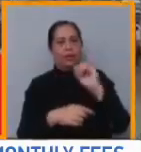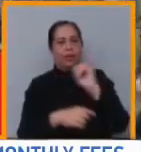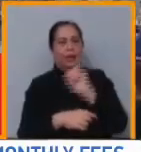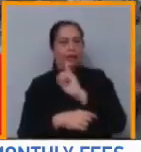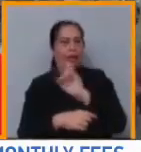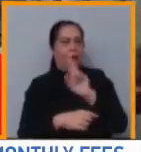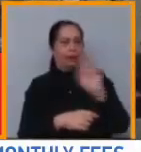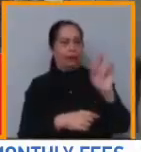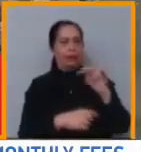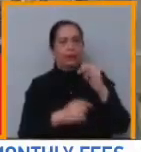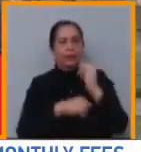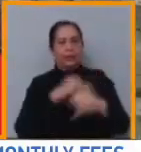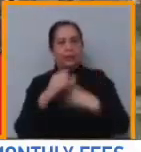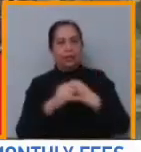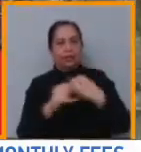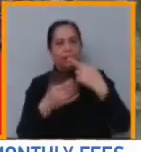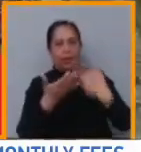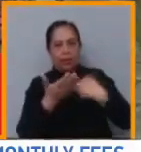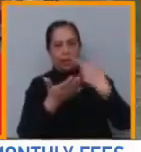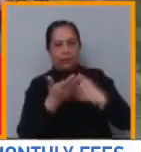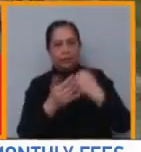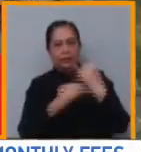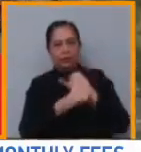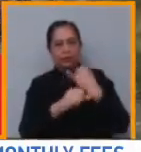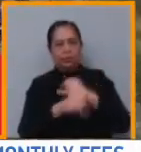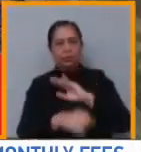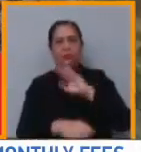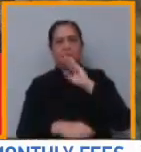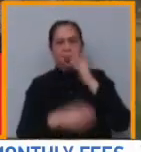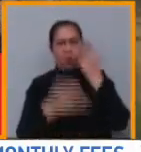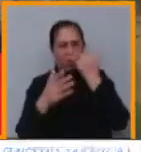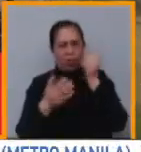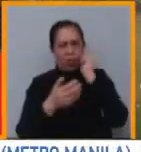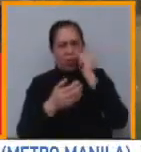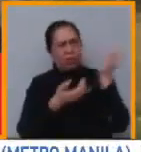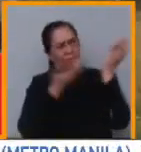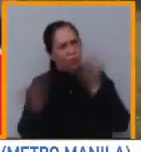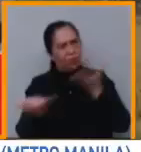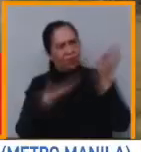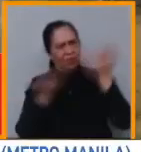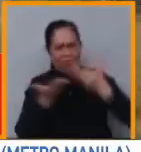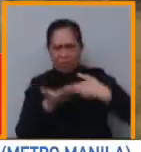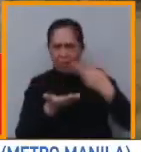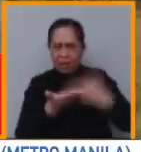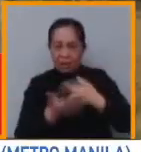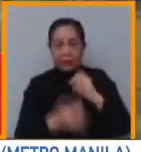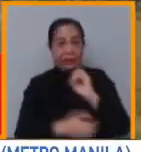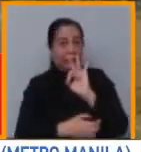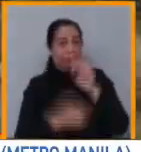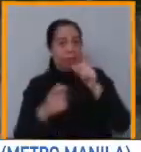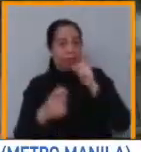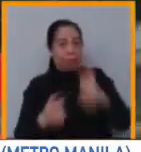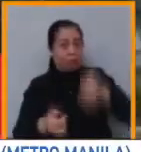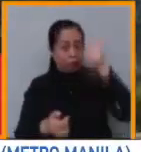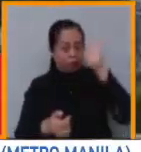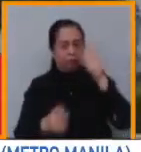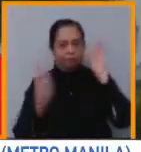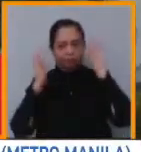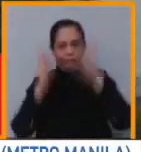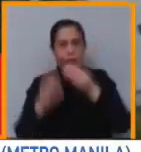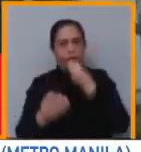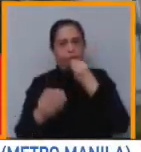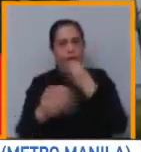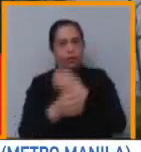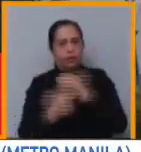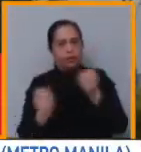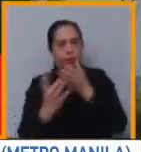Institute. Dismayado si Moreno sa pag-aangkat ng Pilipinas ng bigas. Kung papalarin daw, tututukan niya ang food security sa pamamagitan ng